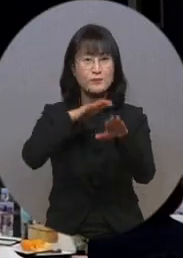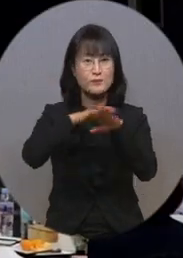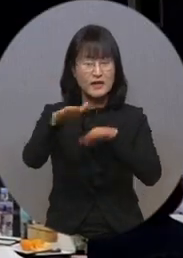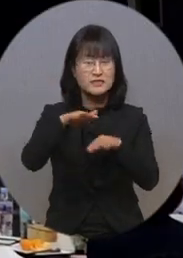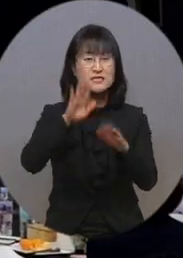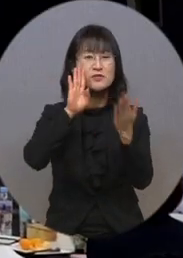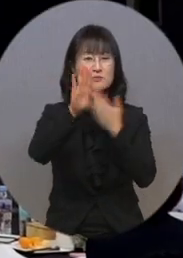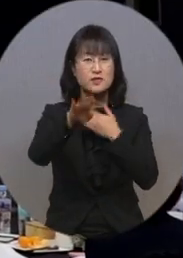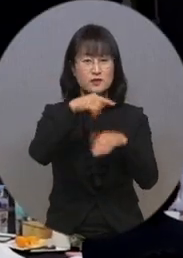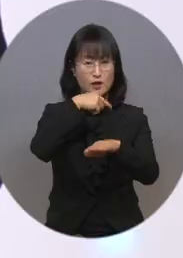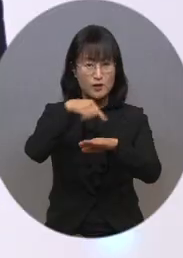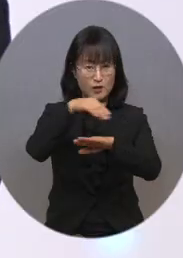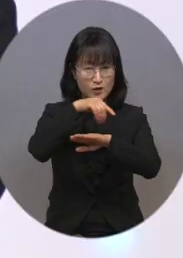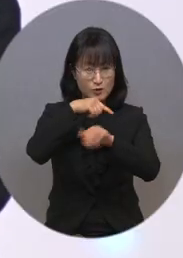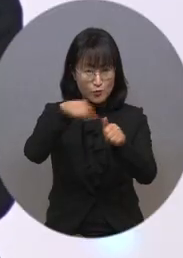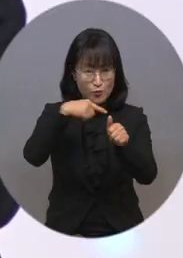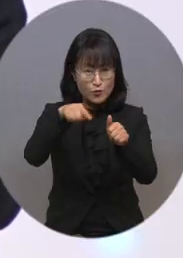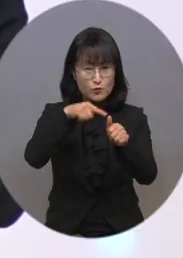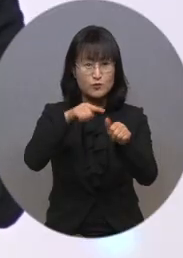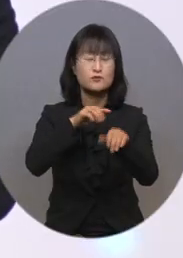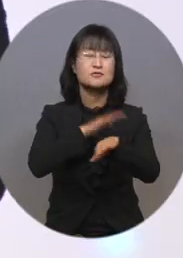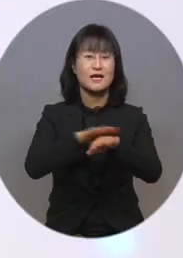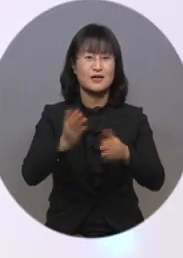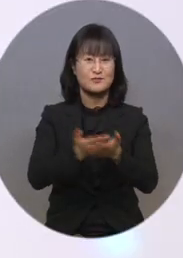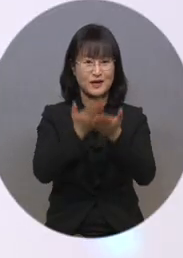그 윤곽을 뚜렷이 드러내고 있습니다.